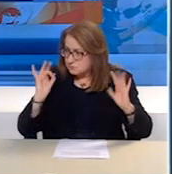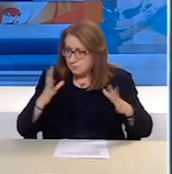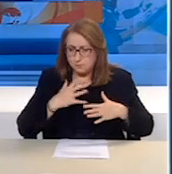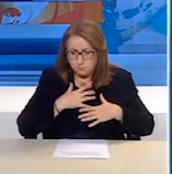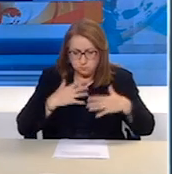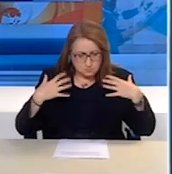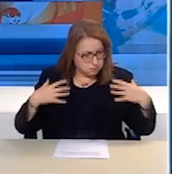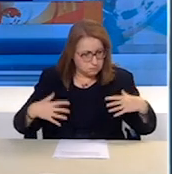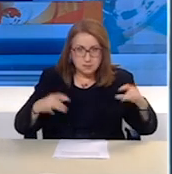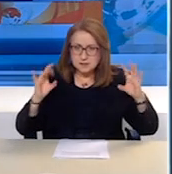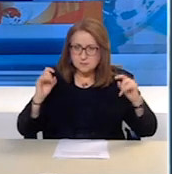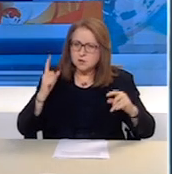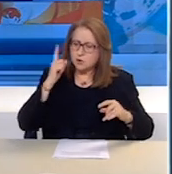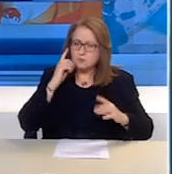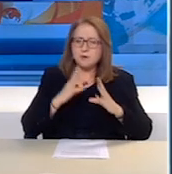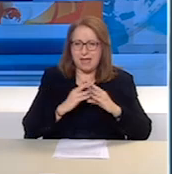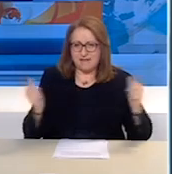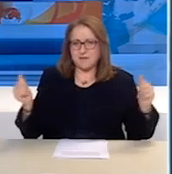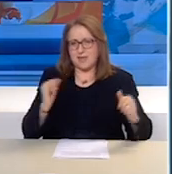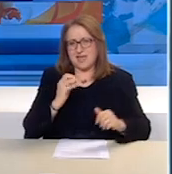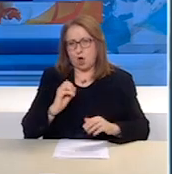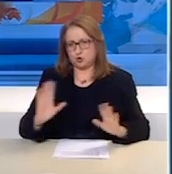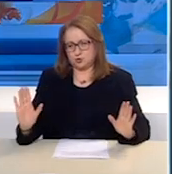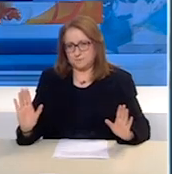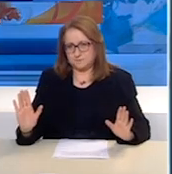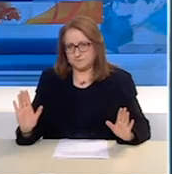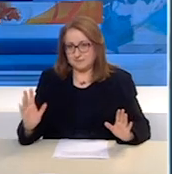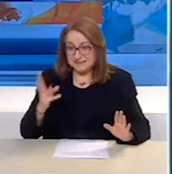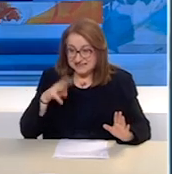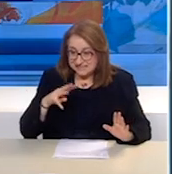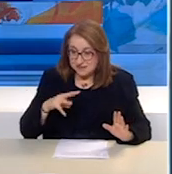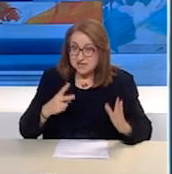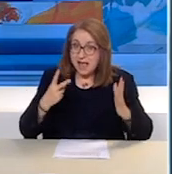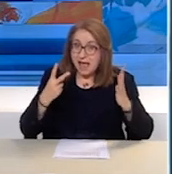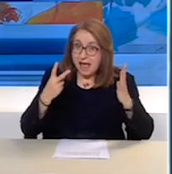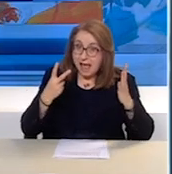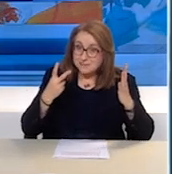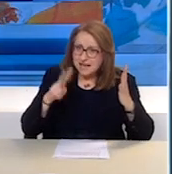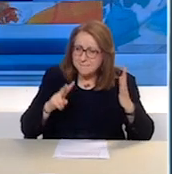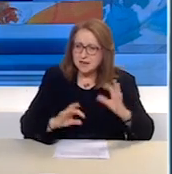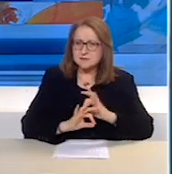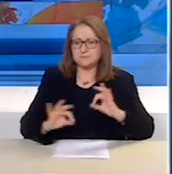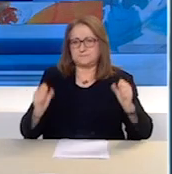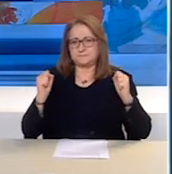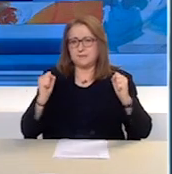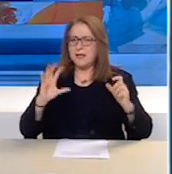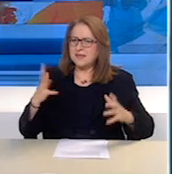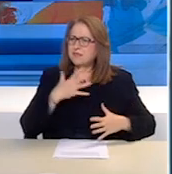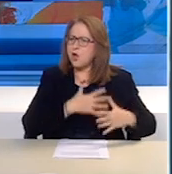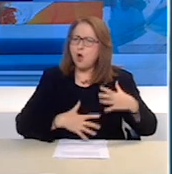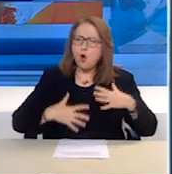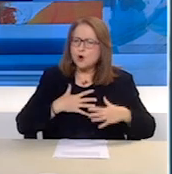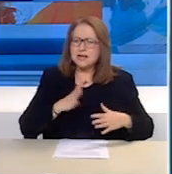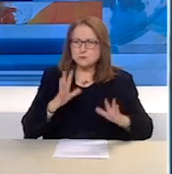ότι ο οργανισμός έχει καταπολεμήσει τον ιό. Και πιστεύω ότι πραγματικά ένας νέος οργανισμός που πάει καλά, στις 7 μέρες τον έχει καταπολεμήσει τον ιό